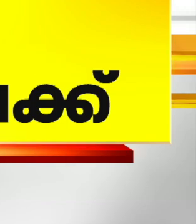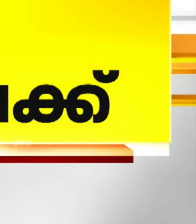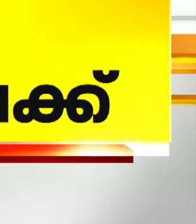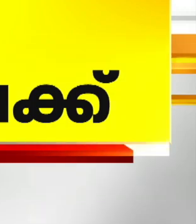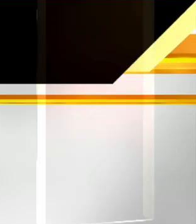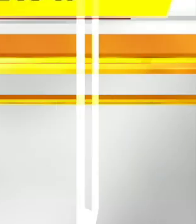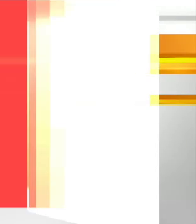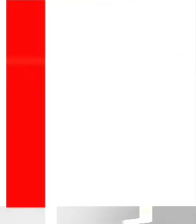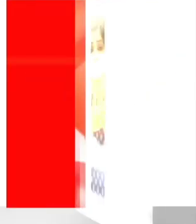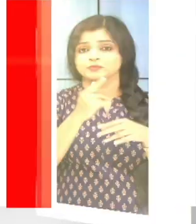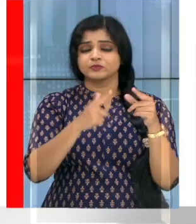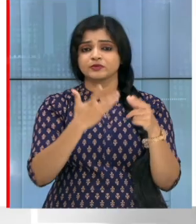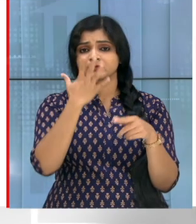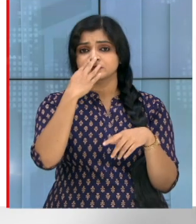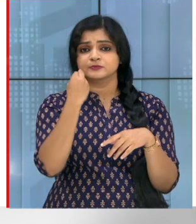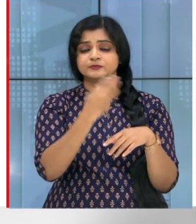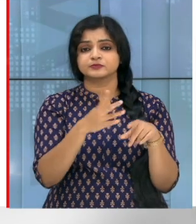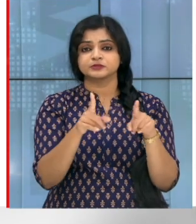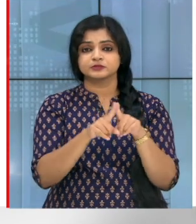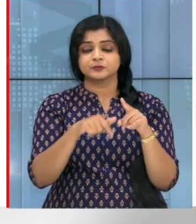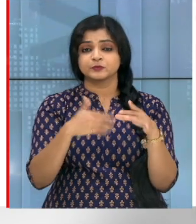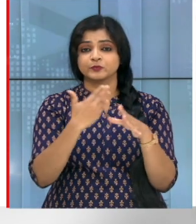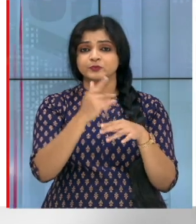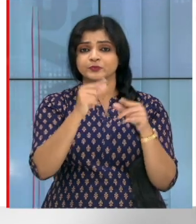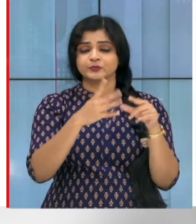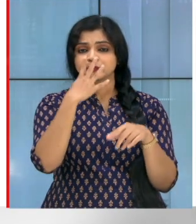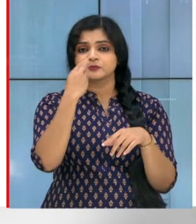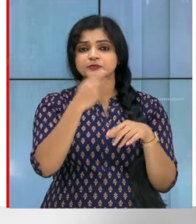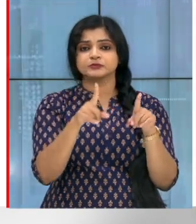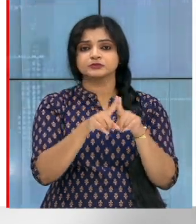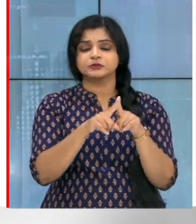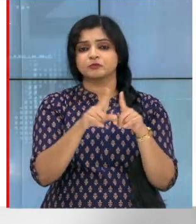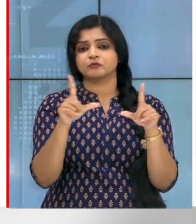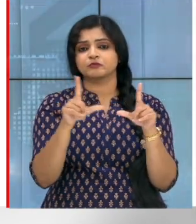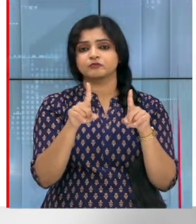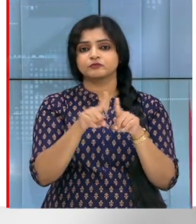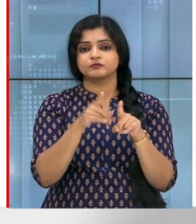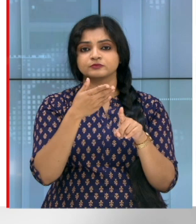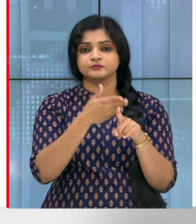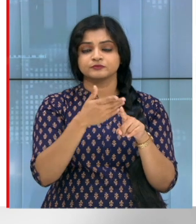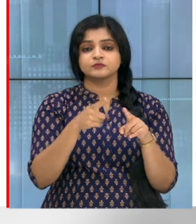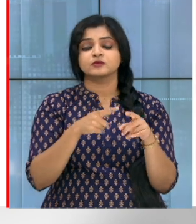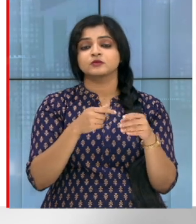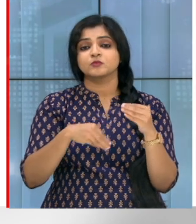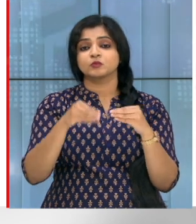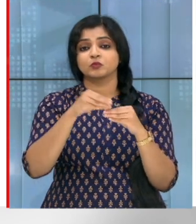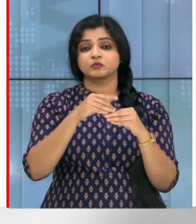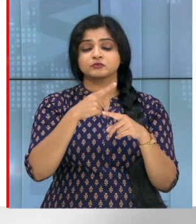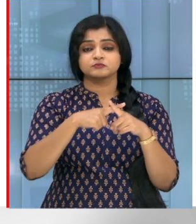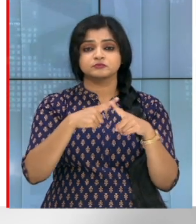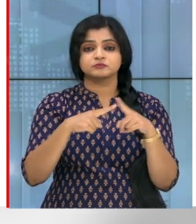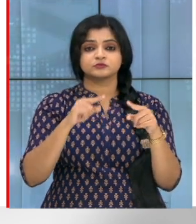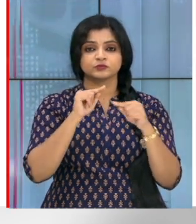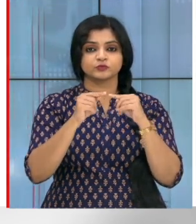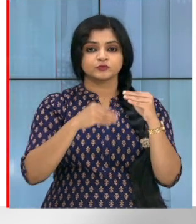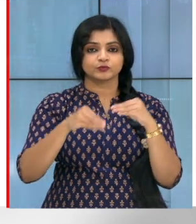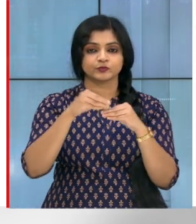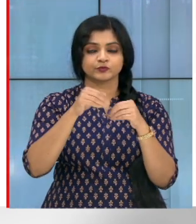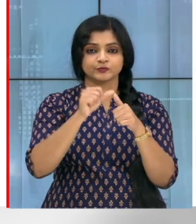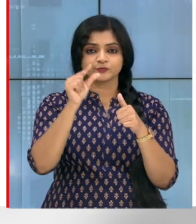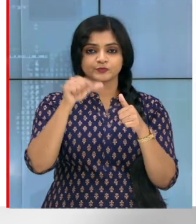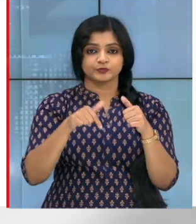തൊഴിലാളികളെ പുച്ഛത്തോടെ കാണുന്നു, അല്ലെങ്കിൽ തൊഴിലാളികളോട് ഒരു പുച്ഛമാണ് വ്യക്തമാക്കുന്നത് എന്നതടക്കമുള്ള രൂക്ഷമായ വിമർശനങ്ങളും ആനത്തലവട്ട ആനന്ദൻ